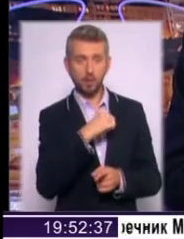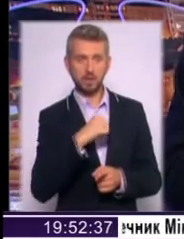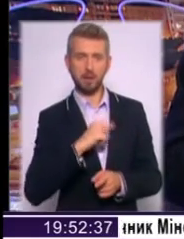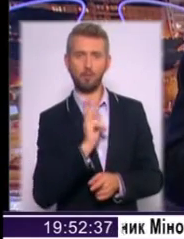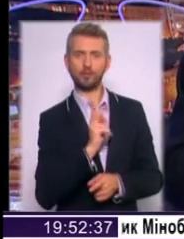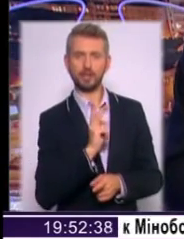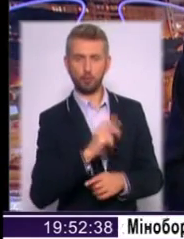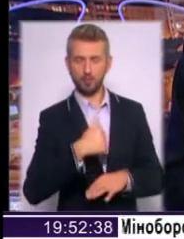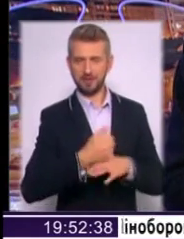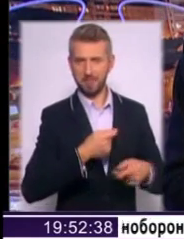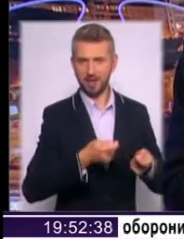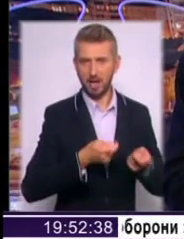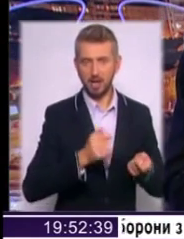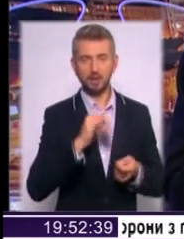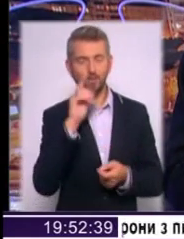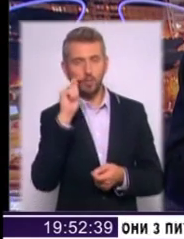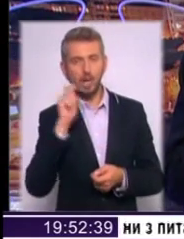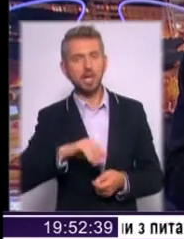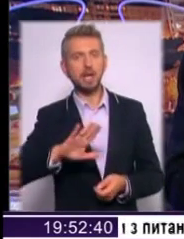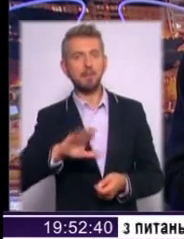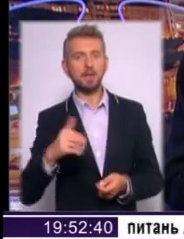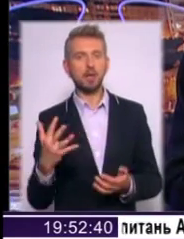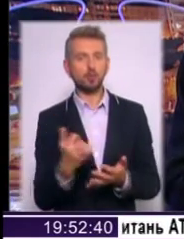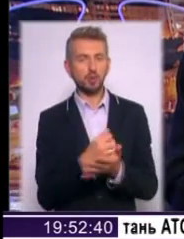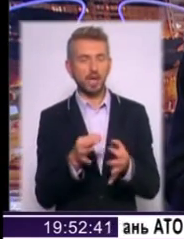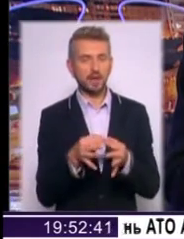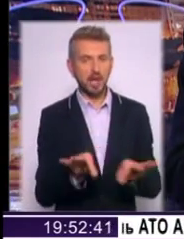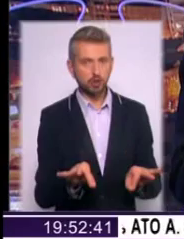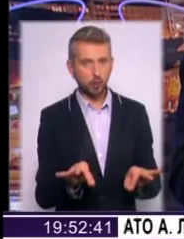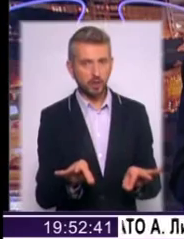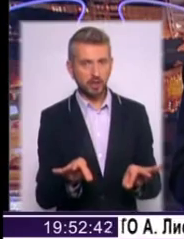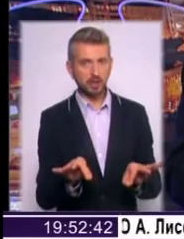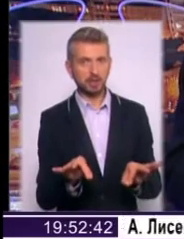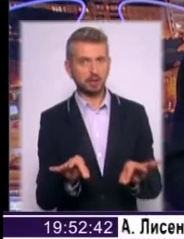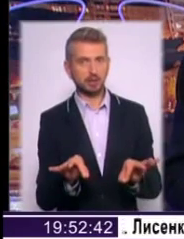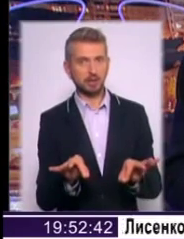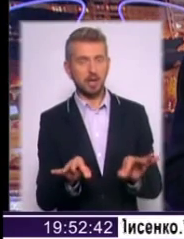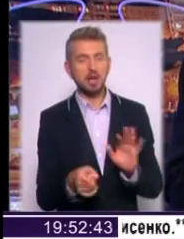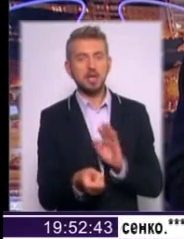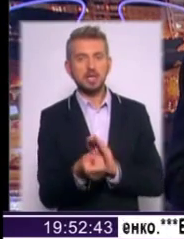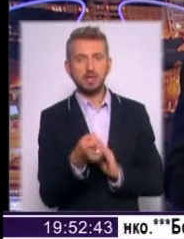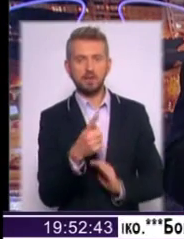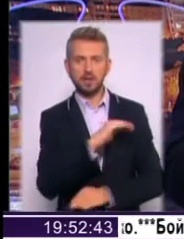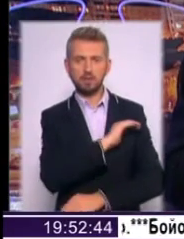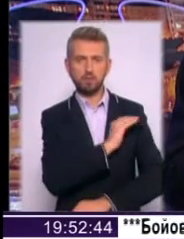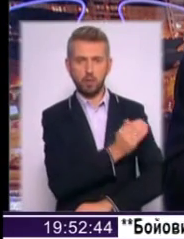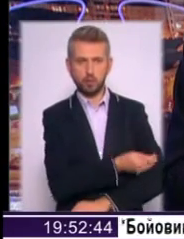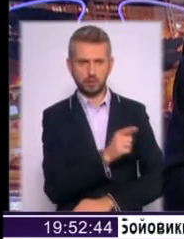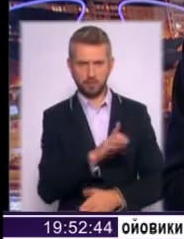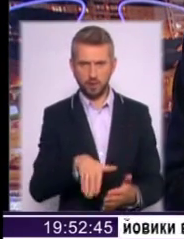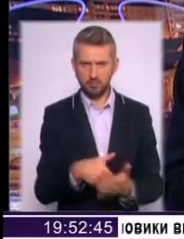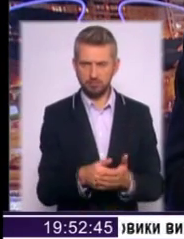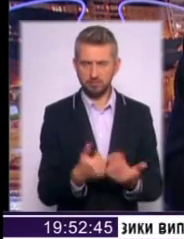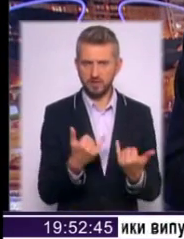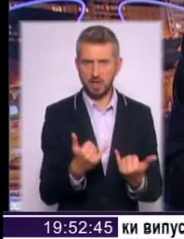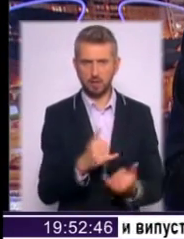і власне в Україні після здобуття незалежності з'явилась потужна, і вона і зараз